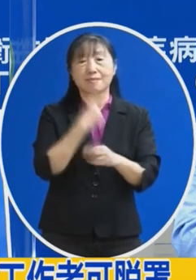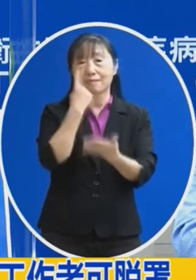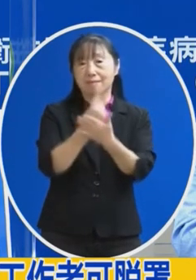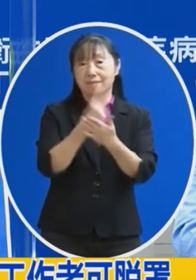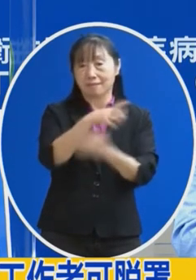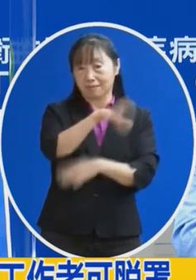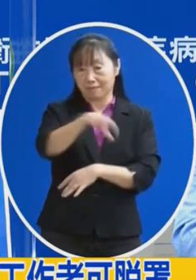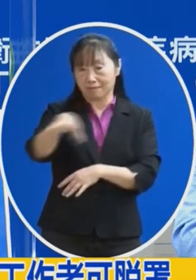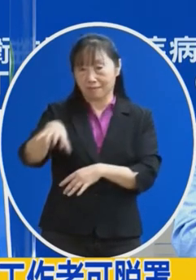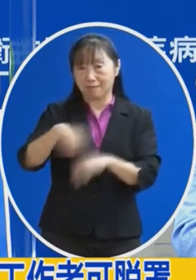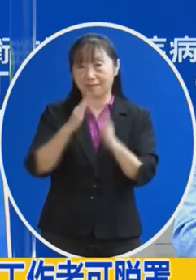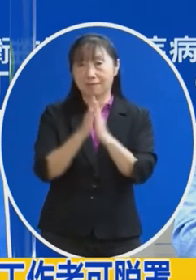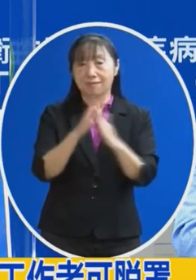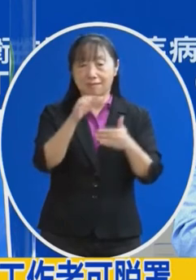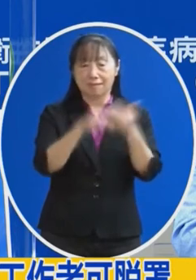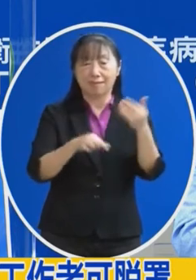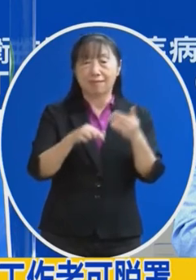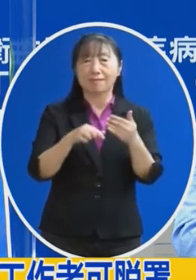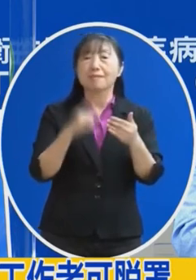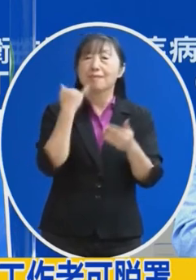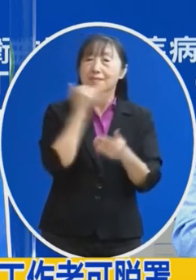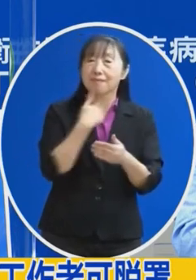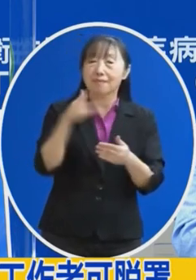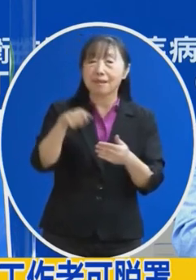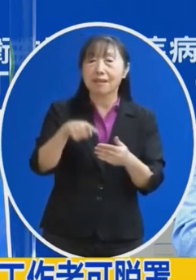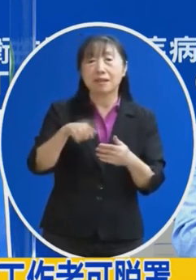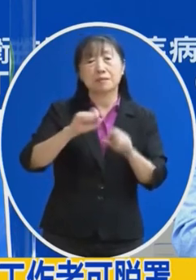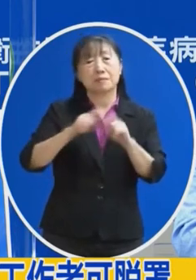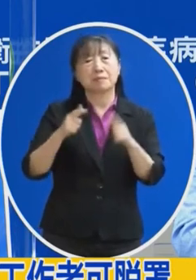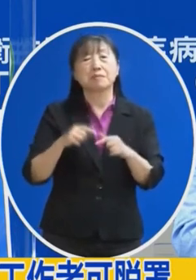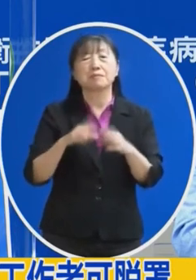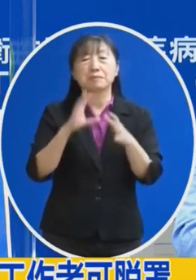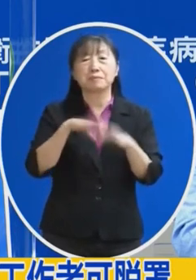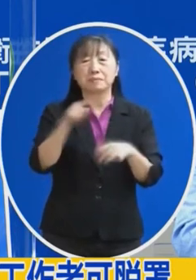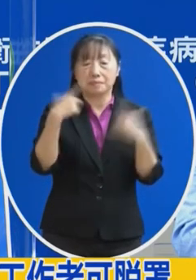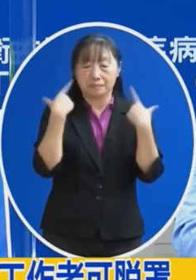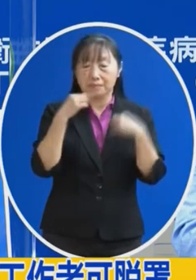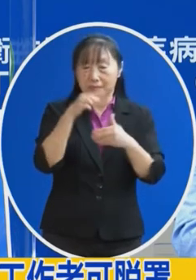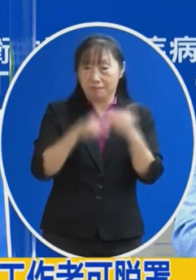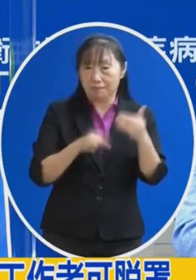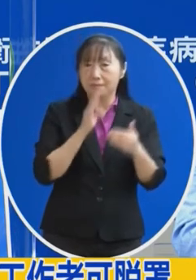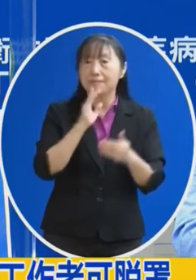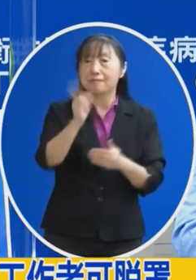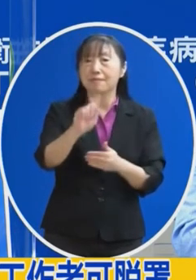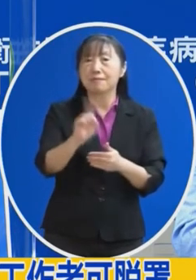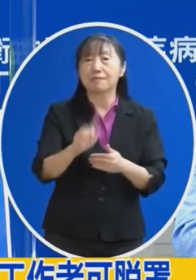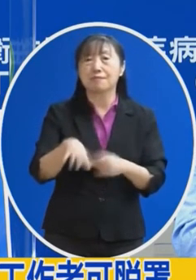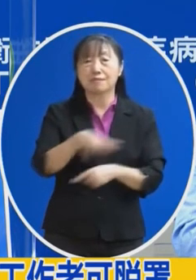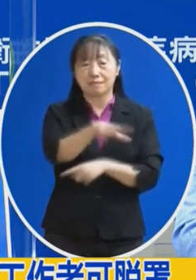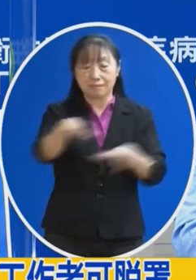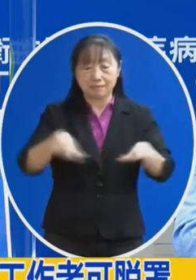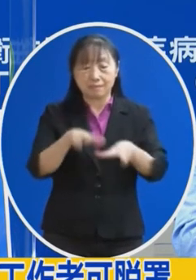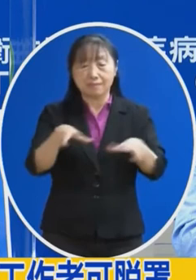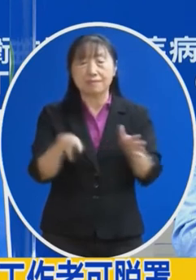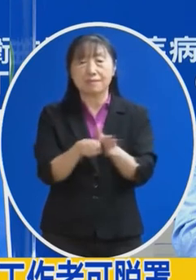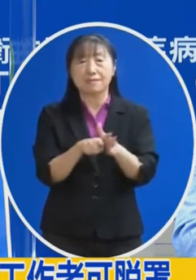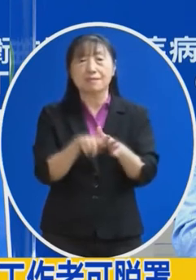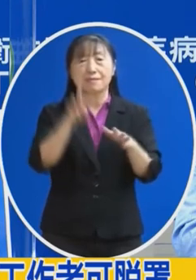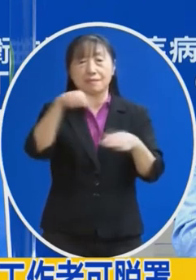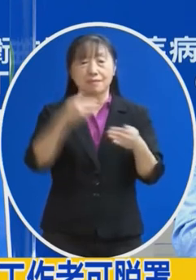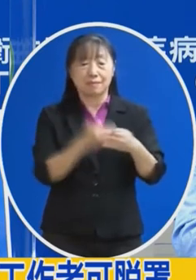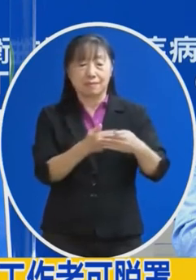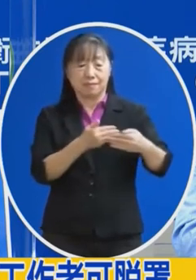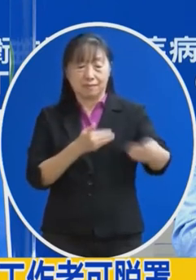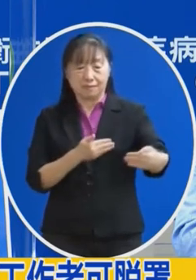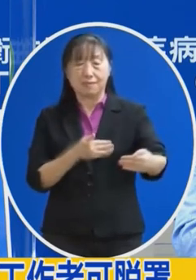每个地方都有它的一个不同的主管单位。那原则是在空旷区域保持社交距离，在这